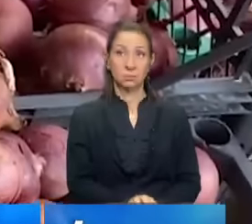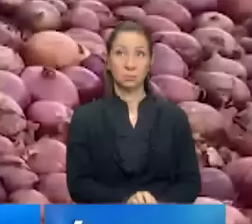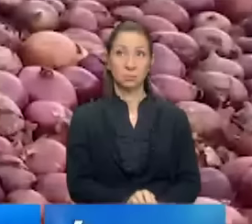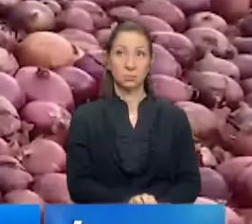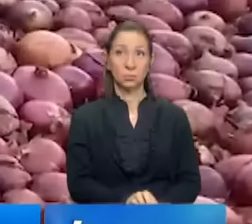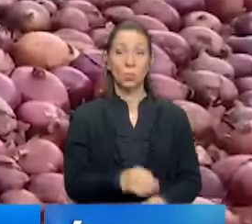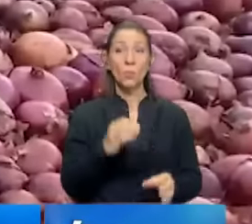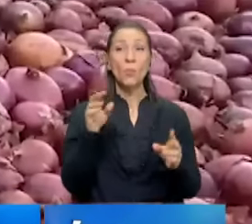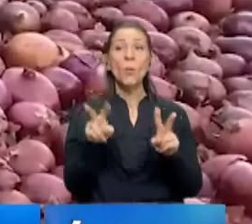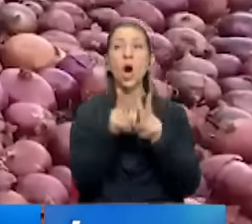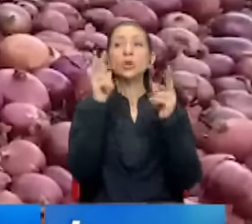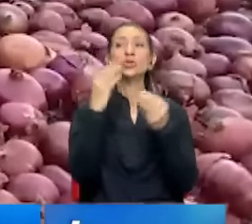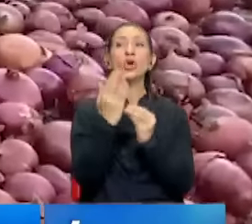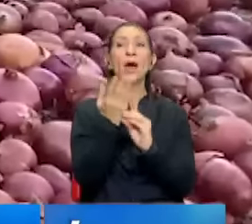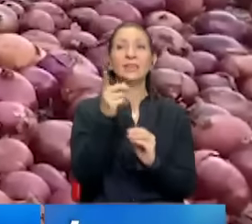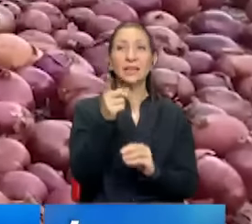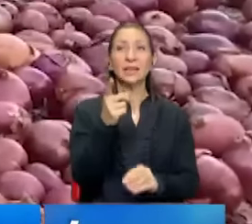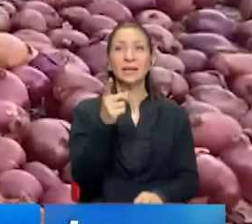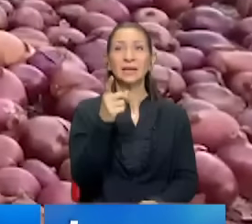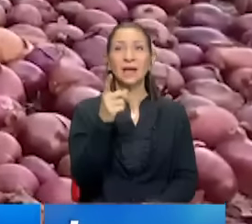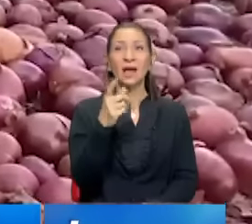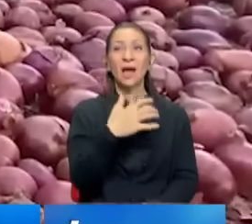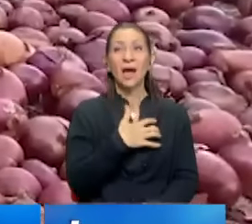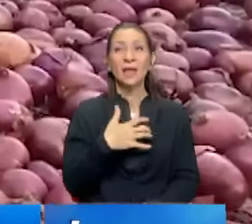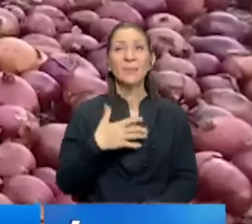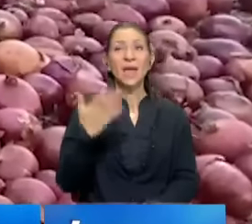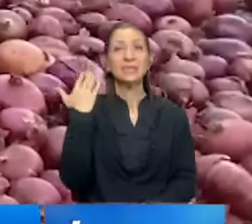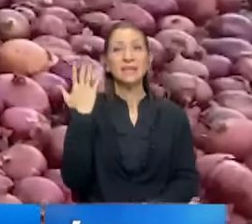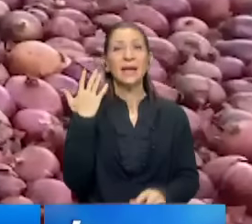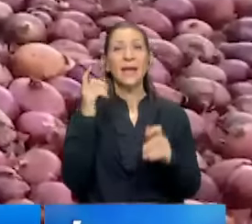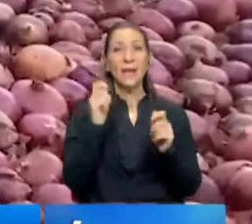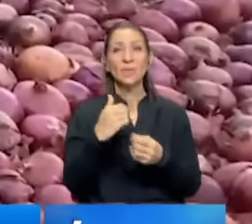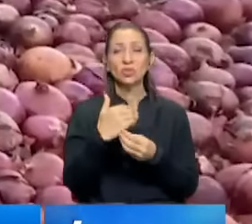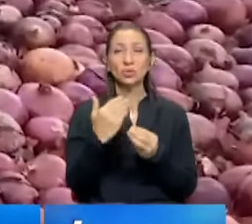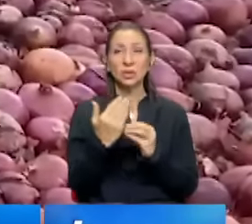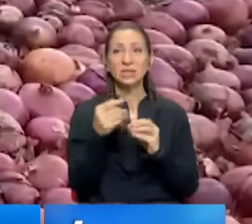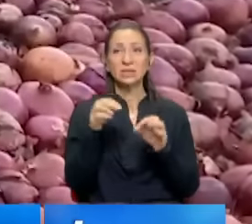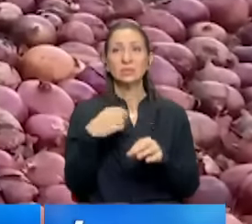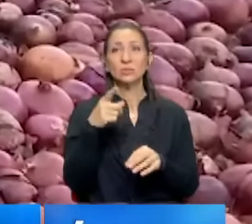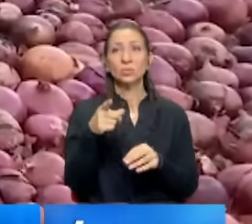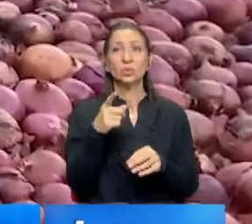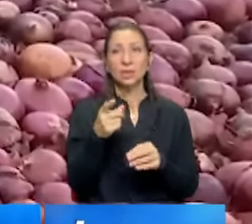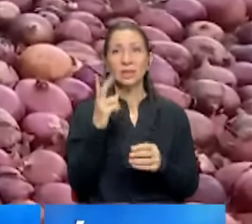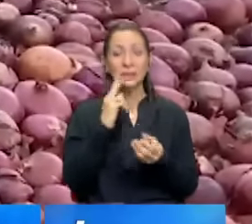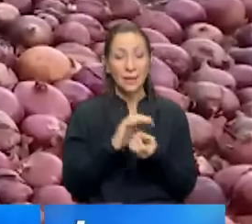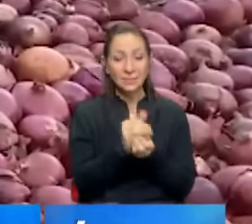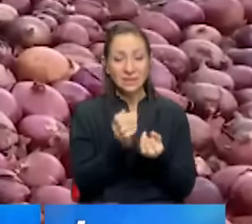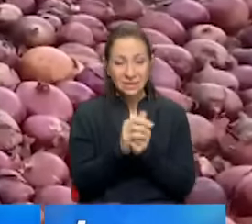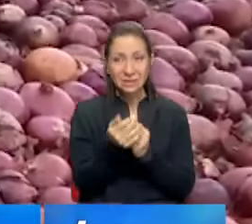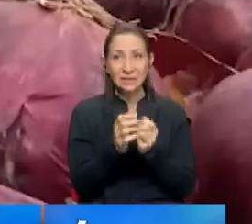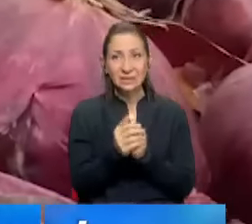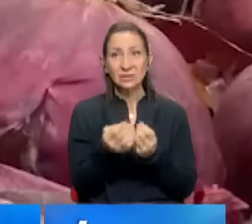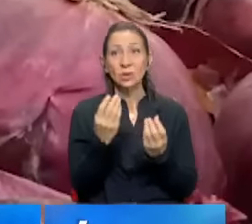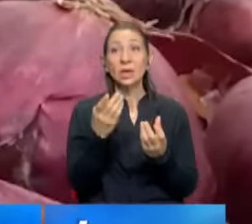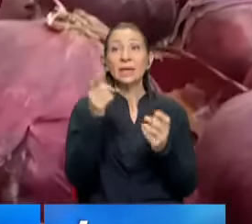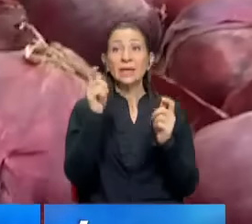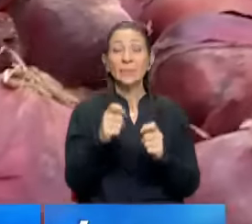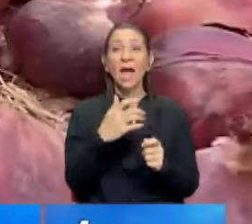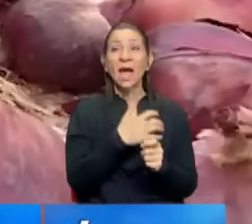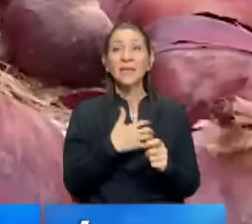Mor soğan Üsküle, analarımızın eskiden yaptığı soğanı şimdi biz burada temizleyerek yapıyoruz.